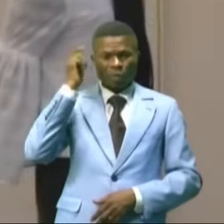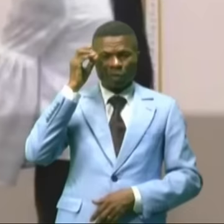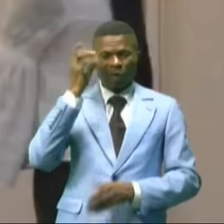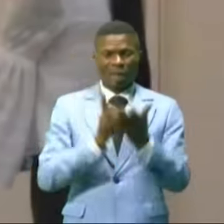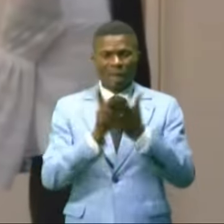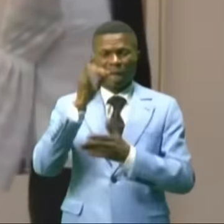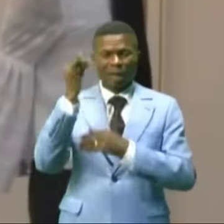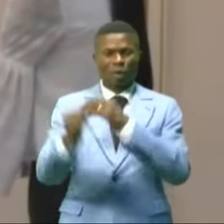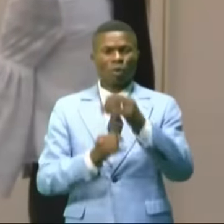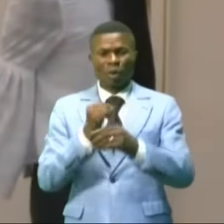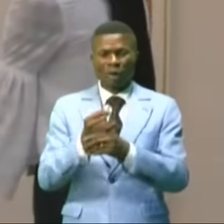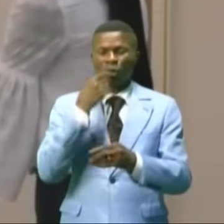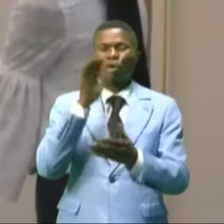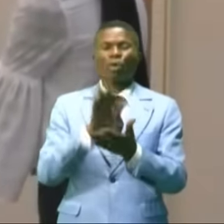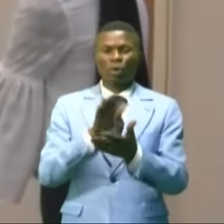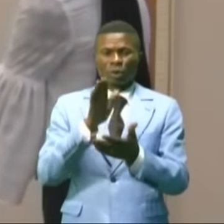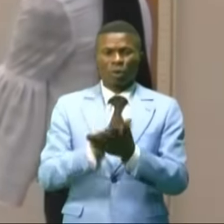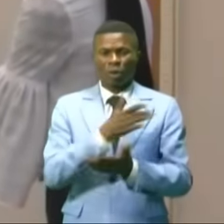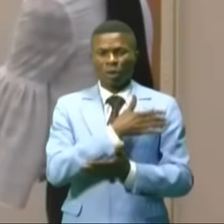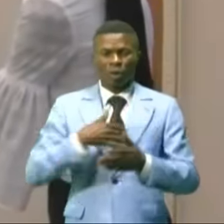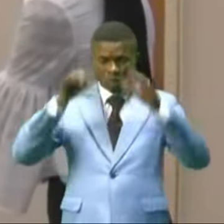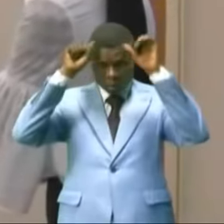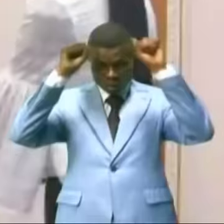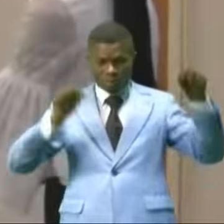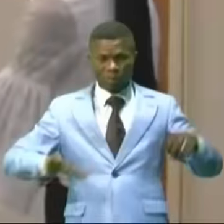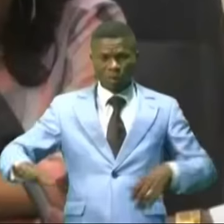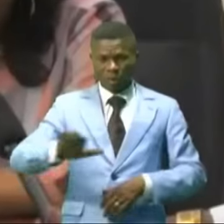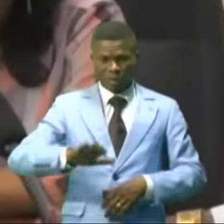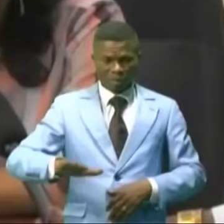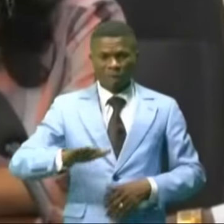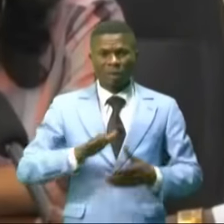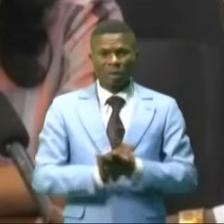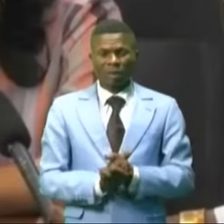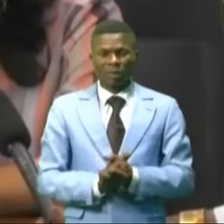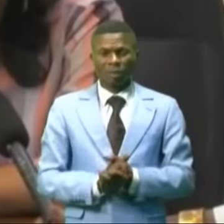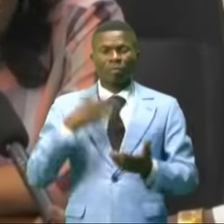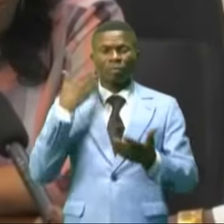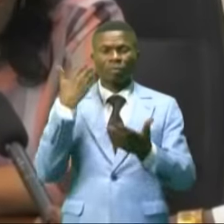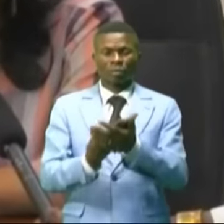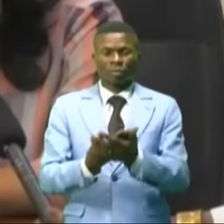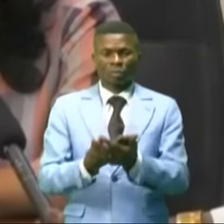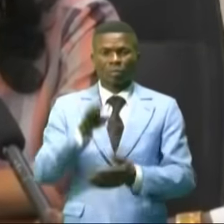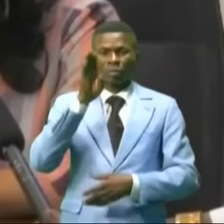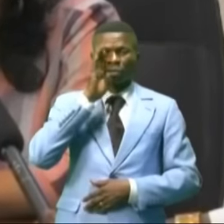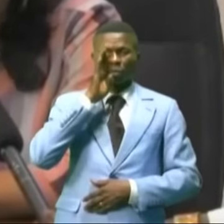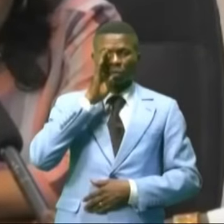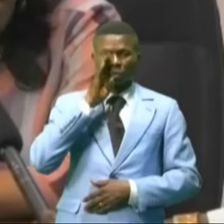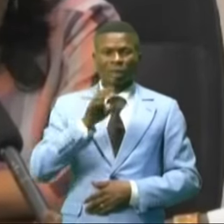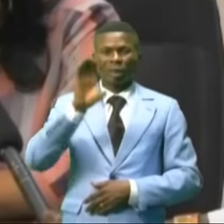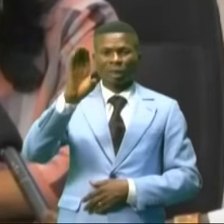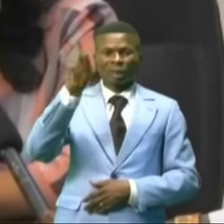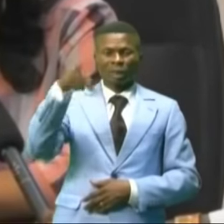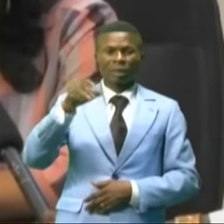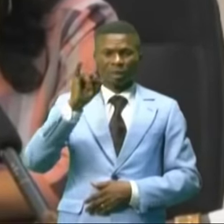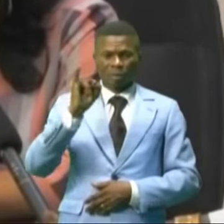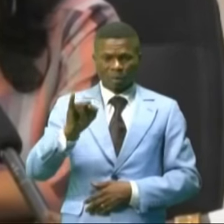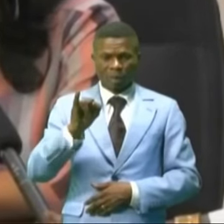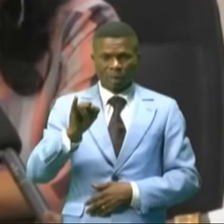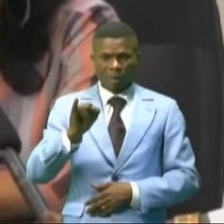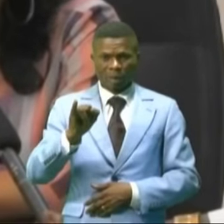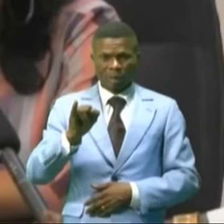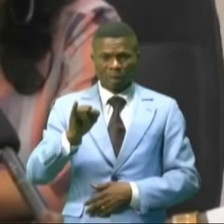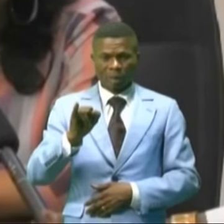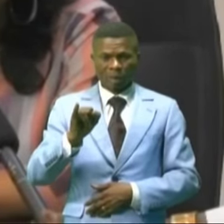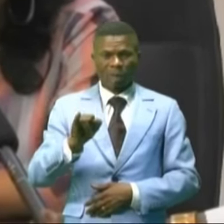a vivement félicités au nom du président de la République. Arriver à un procès fictif à la CPI en battant de